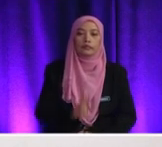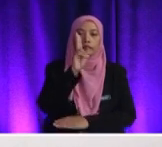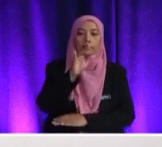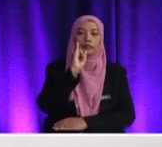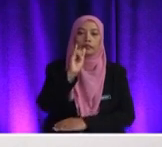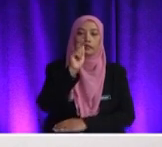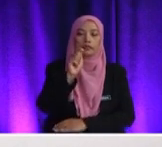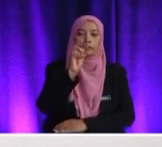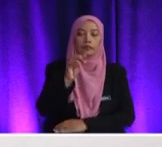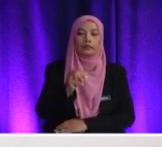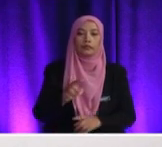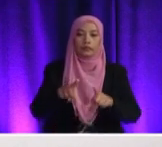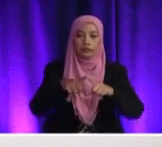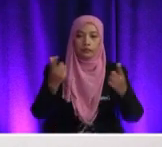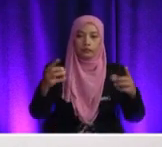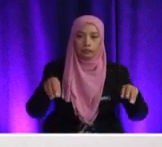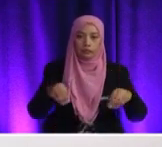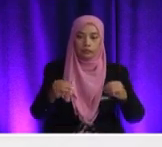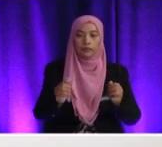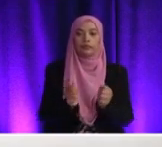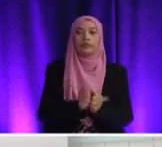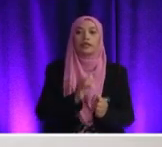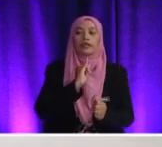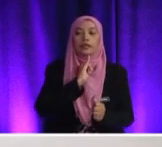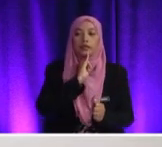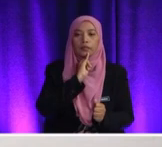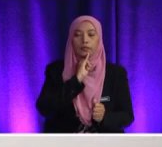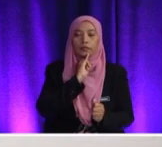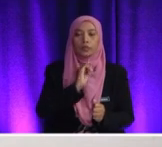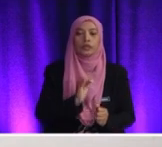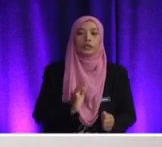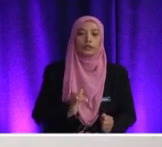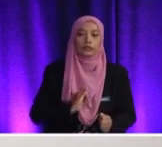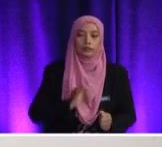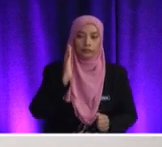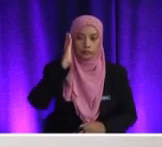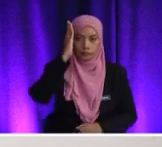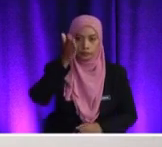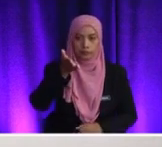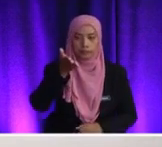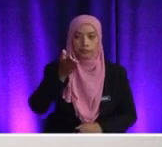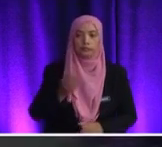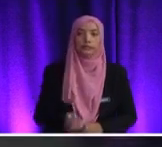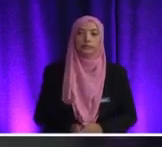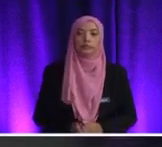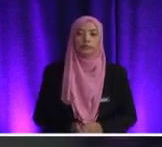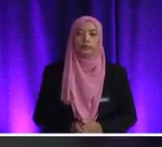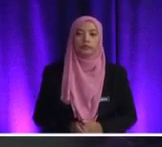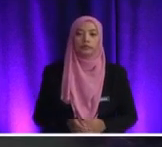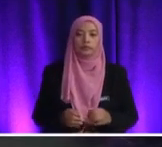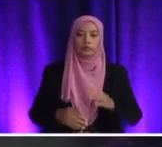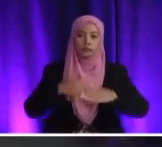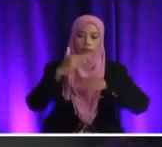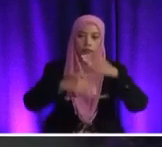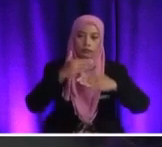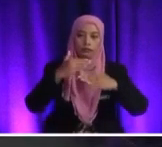selain belajar memasak nilai besar Yesaya juga akan melengkapkan kemahiran dalam bidang masakan juga keusahawanan hebat memang